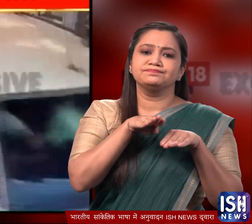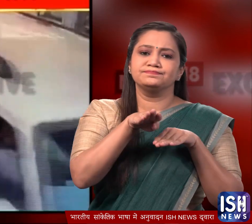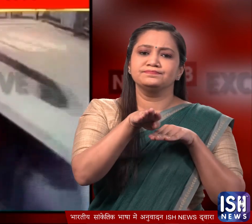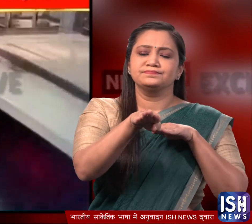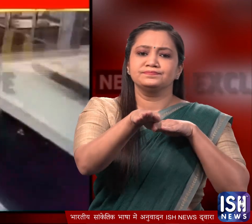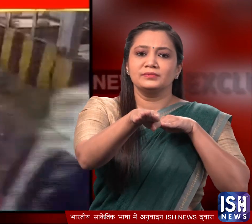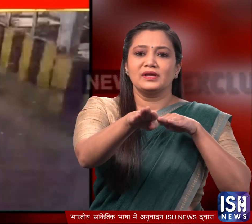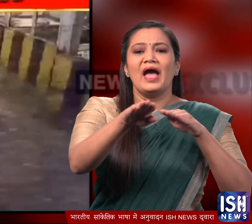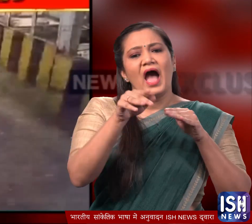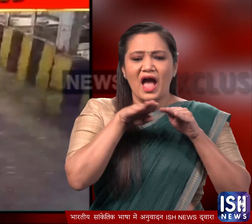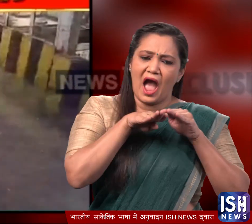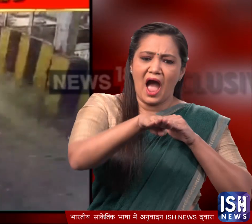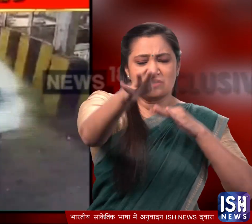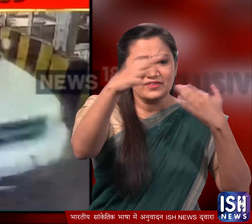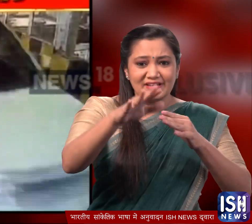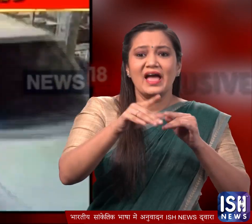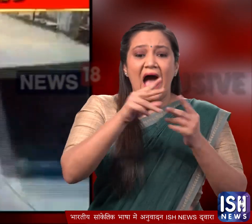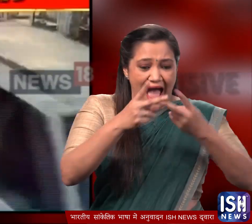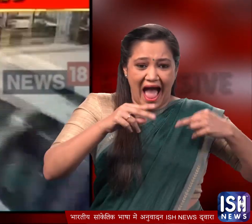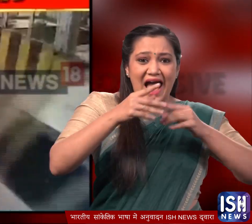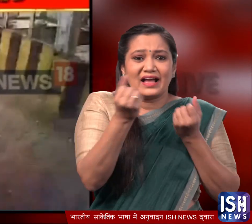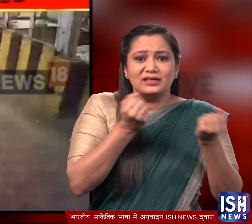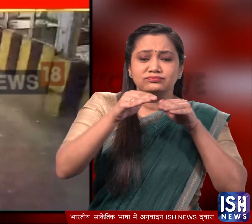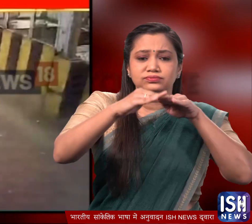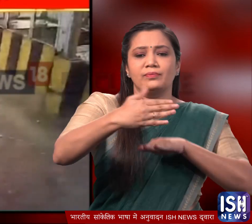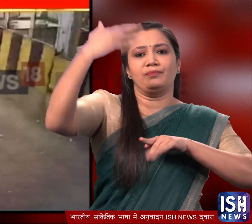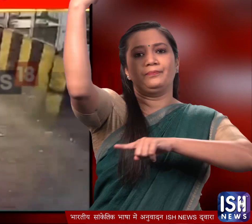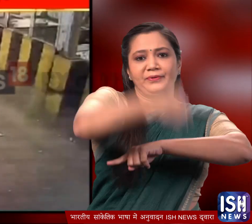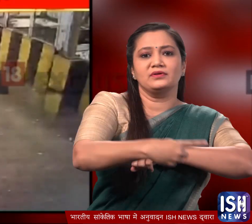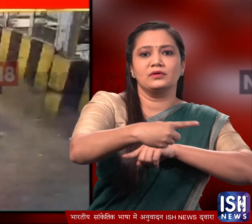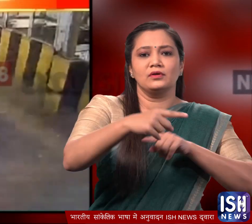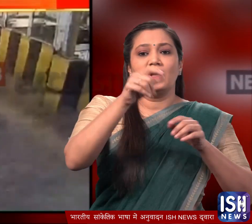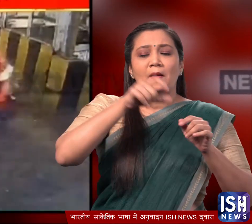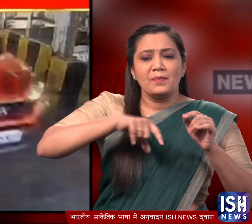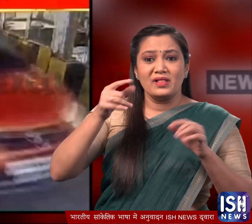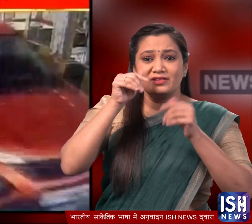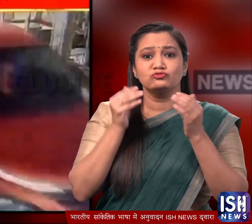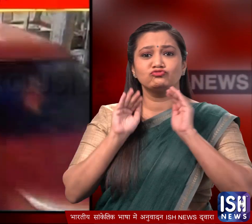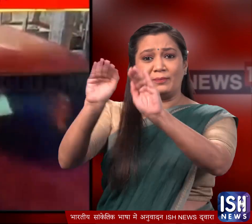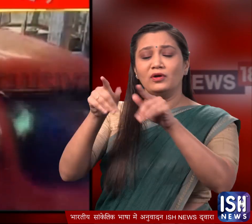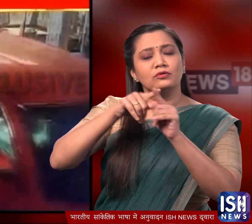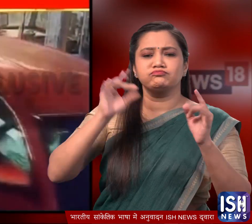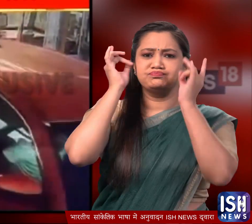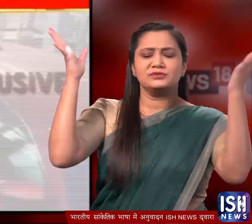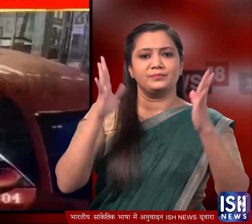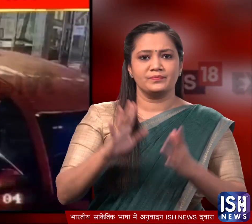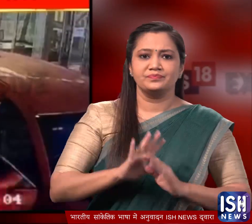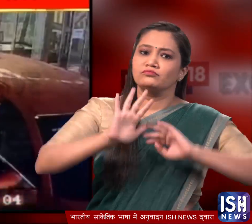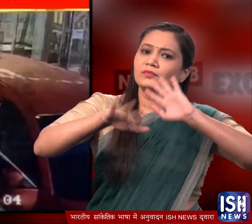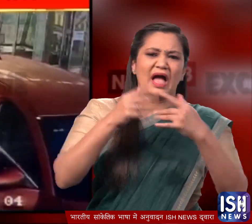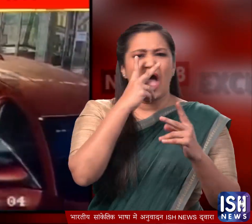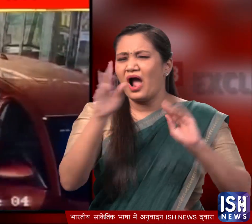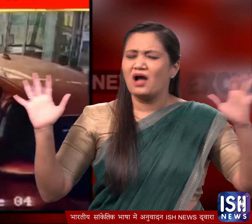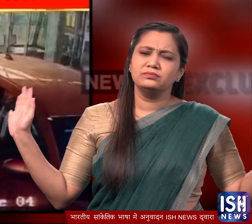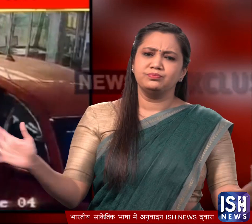दिखाई दी, लेकिन काफिले में शामिल दूसरी गाड़ियों के निकलने से पहले ही टोल प्लाजा का बैरियर गिर गया, जिससे उनके समर्थक भड़क गए। इसके बाद